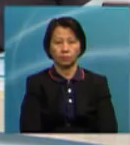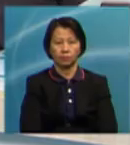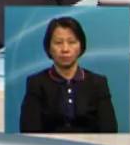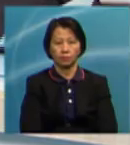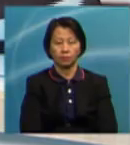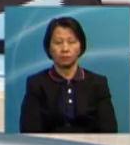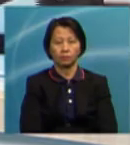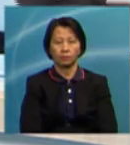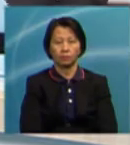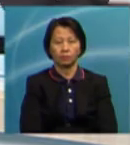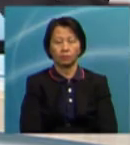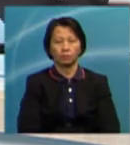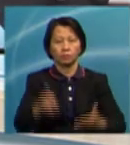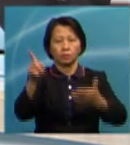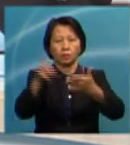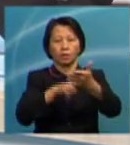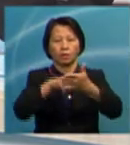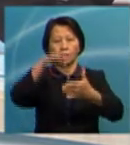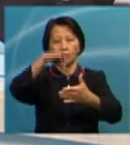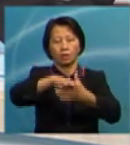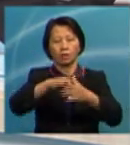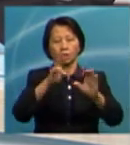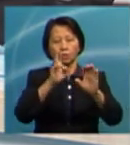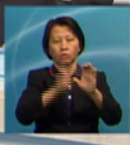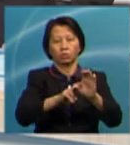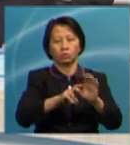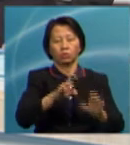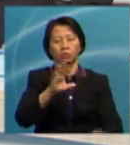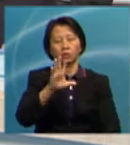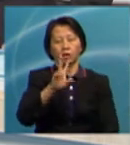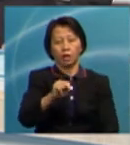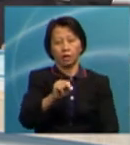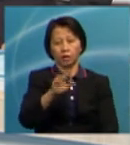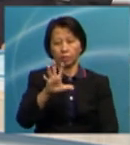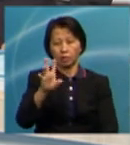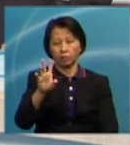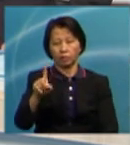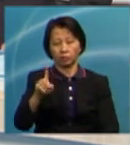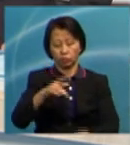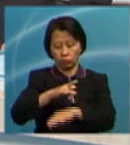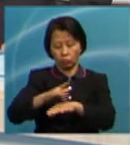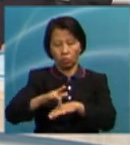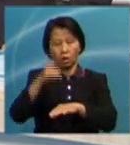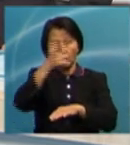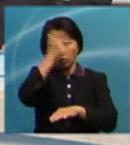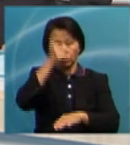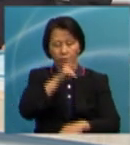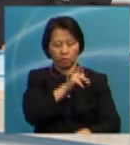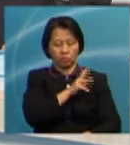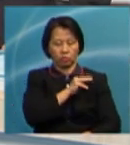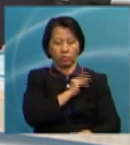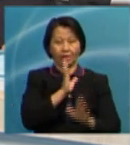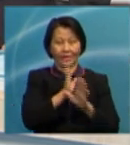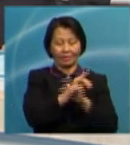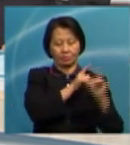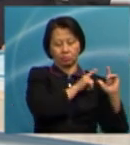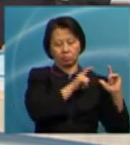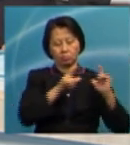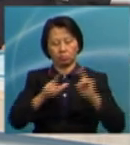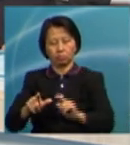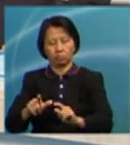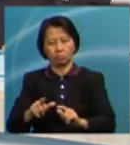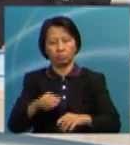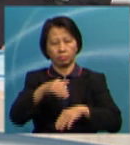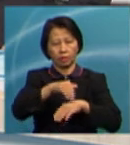balingan P Raya kecil bagi kerusi Dun balingan yang kosong berikutan perletakan jawatan Tan Sri Abdul Taib Mahmud sebagai ketua menteri